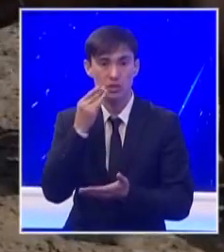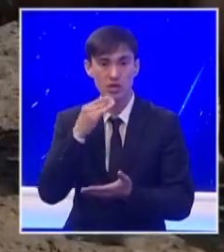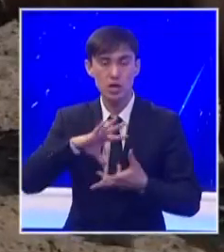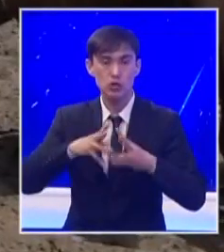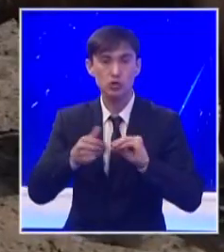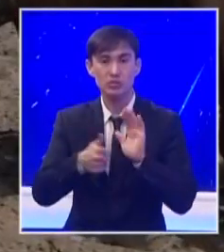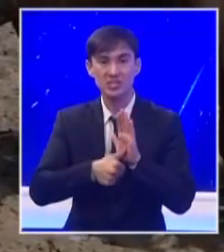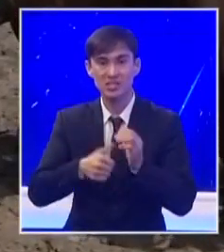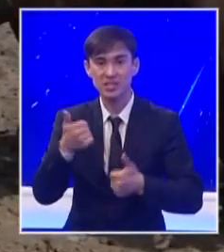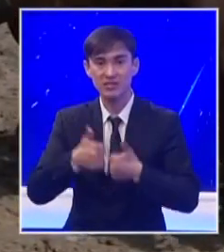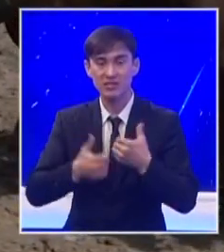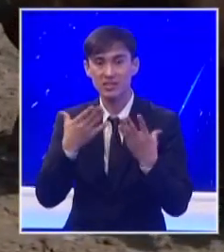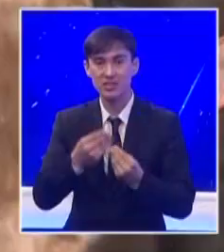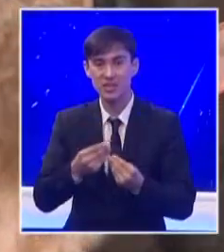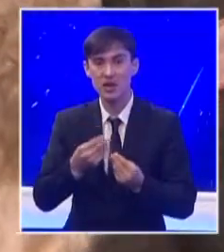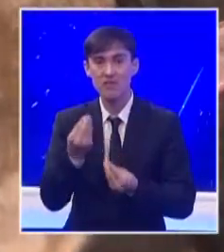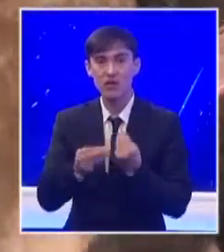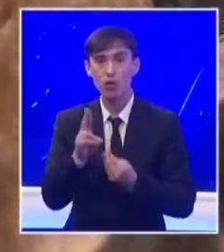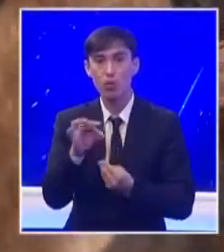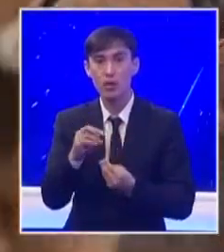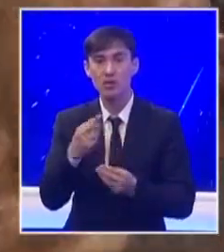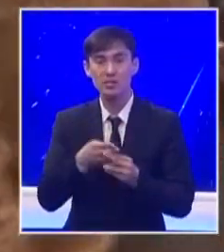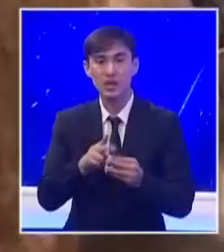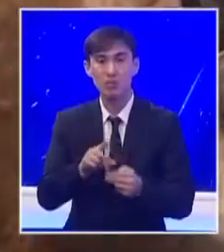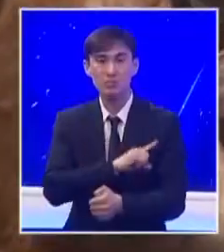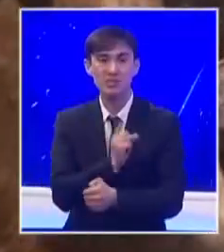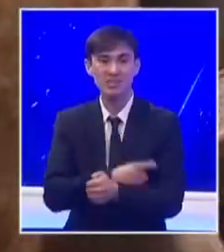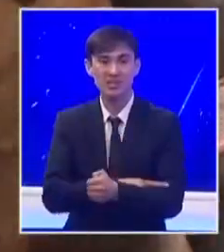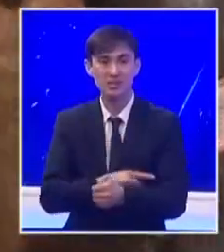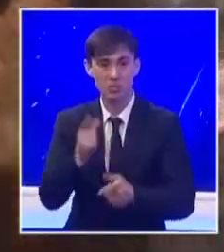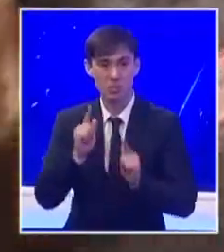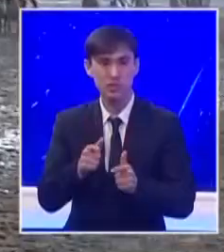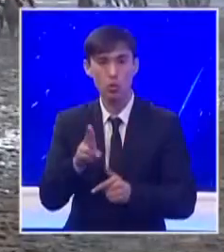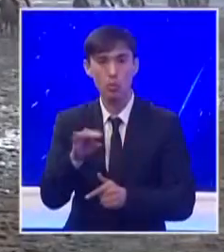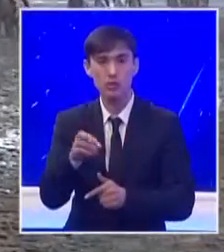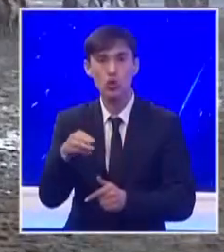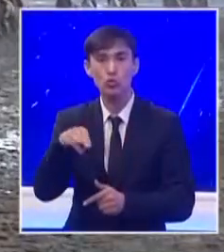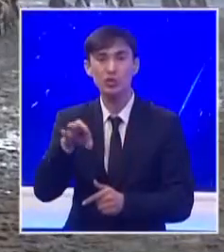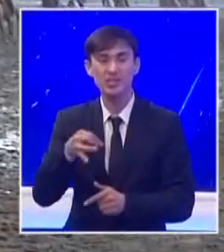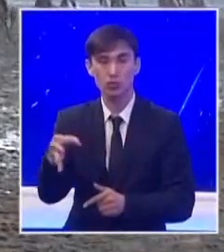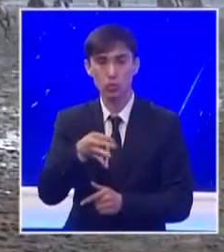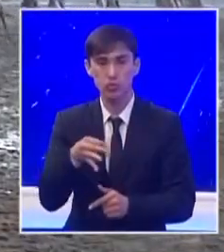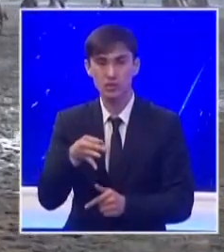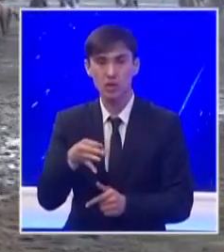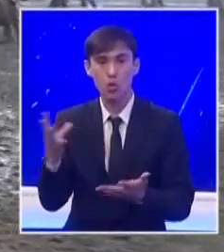6 соревновательных дней в игре кокпар самыми ловкими и сильными признаны кокпаристы Туркестанской